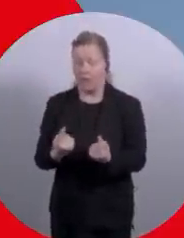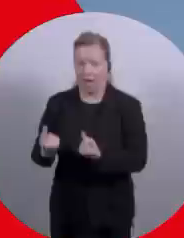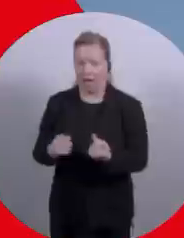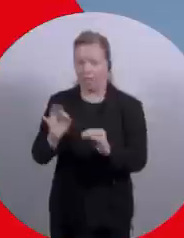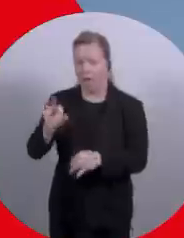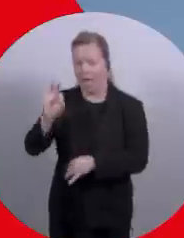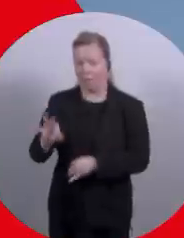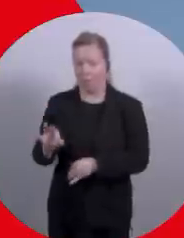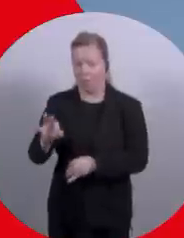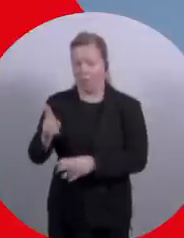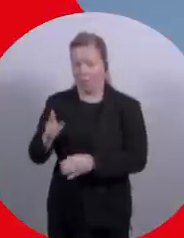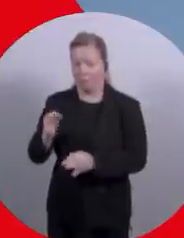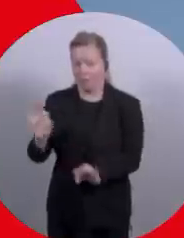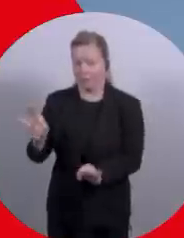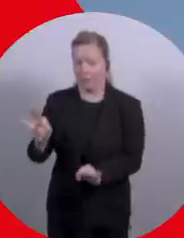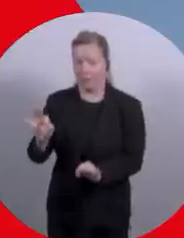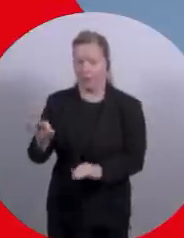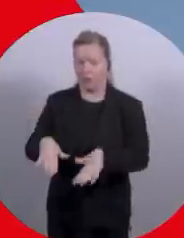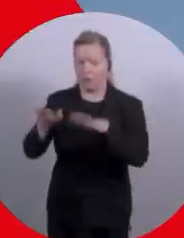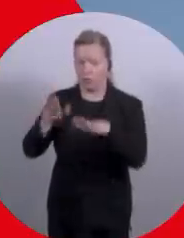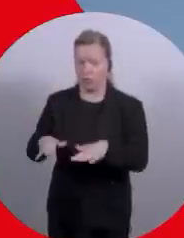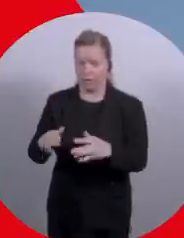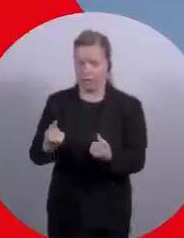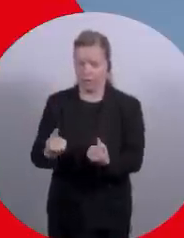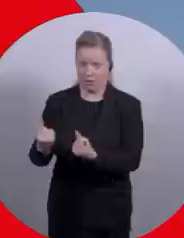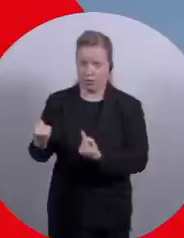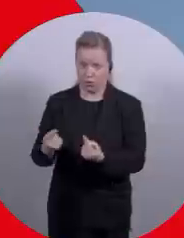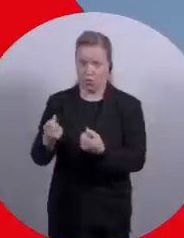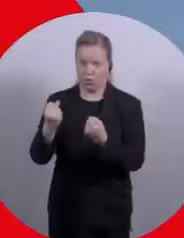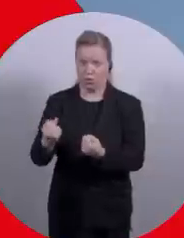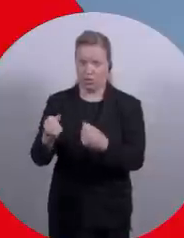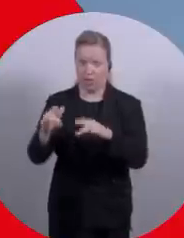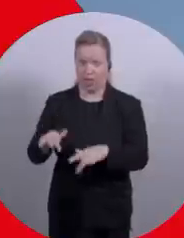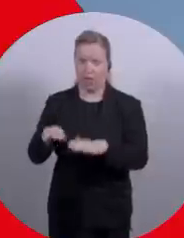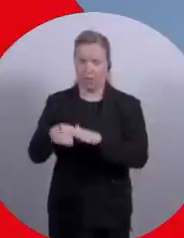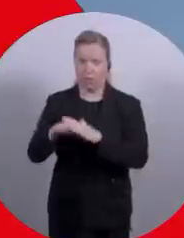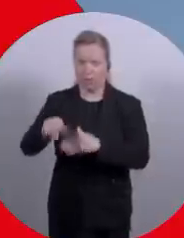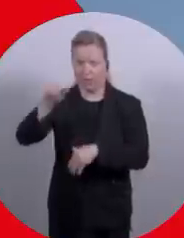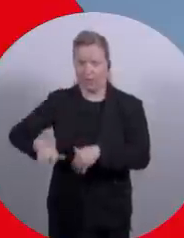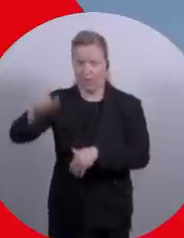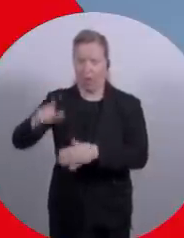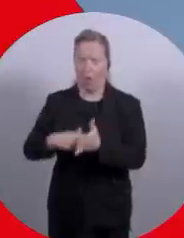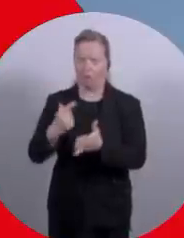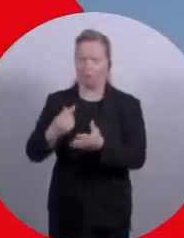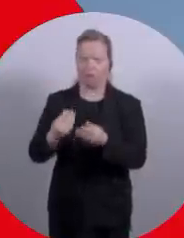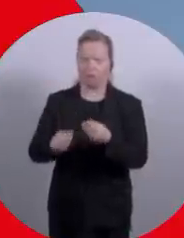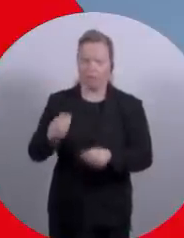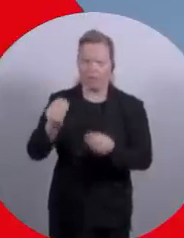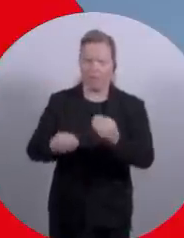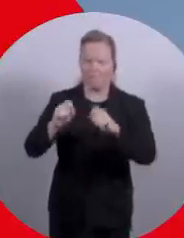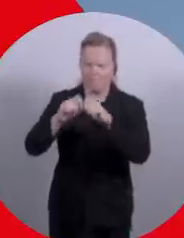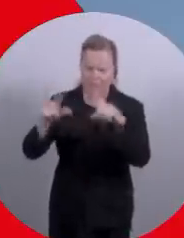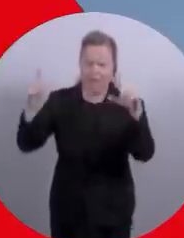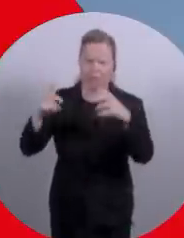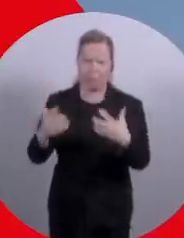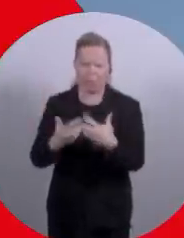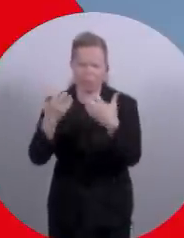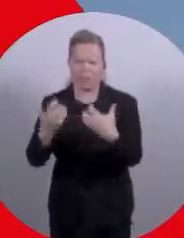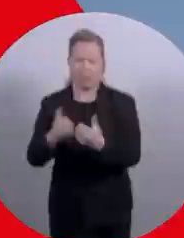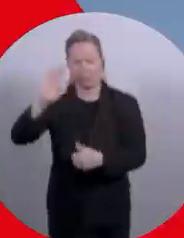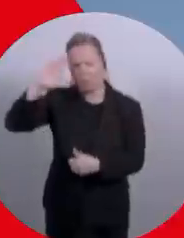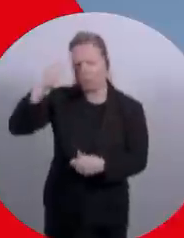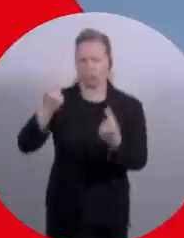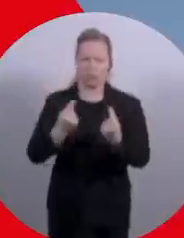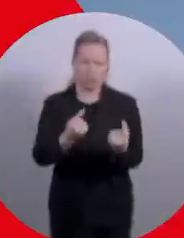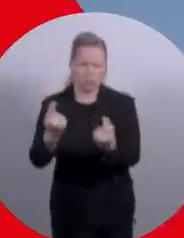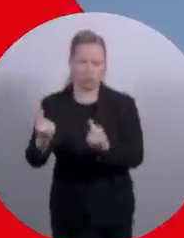mit dem größten Flüchtlingslager in Österreichs wo direkt mit Flüchtenden oft gespült wird manchmal Bilder produziert ein ganz bewusst Zustände